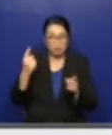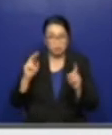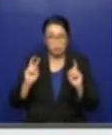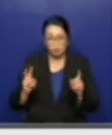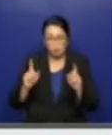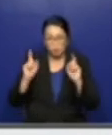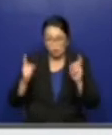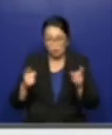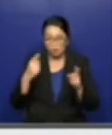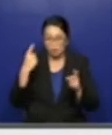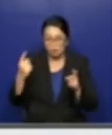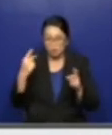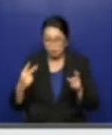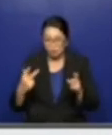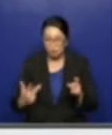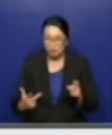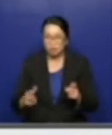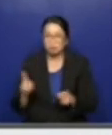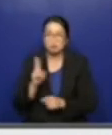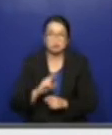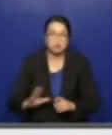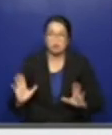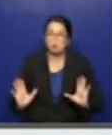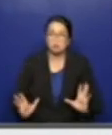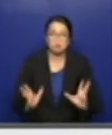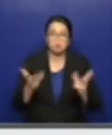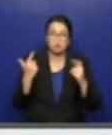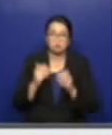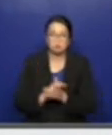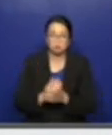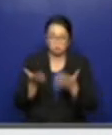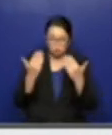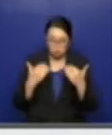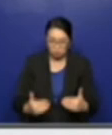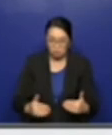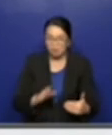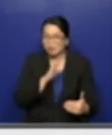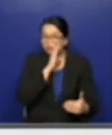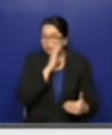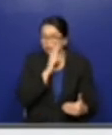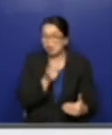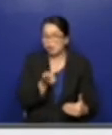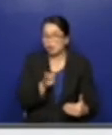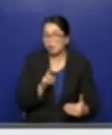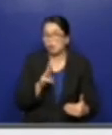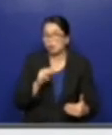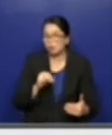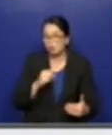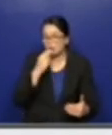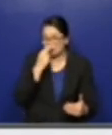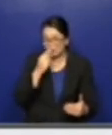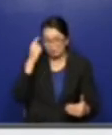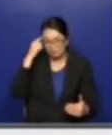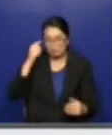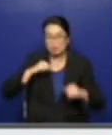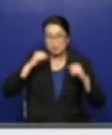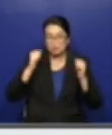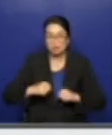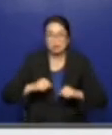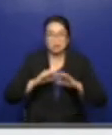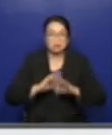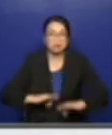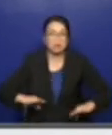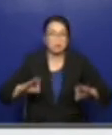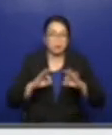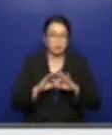3เท่านั้นแต่พอต่อภัยเขียนว่าไงฮะหากครม.เห็นว่าจำเป็นฮะว